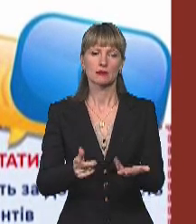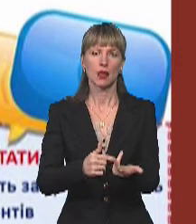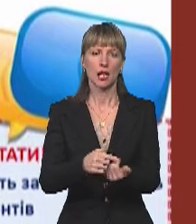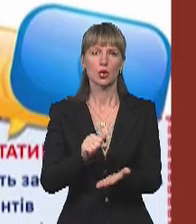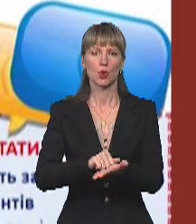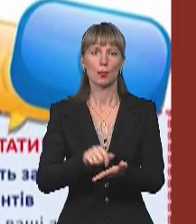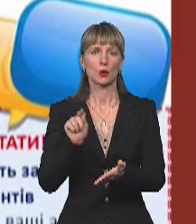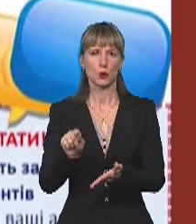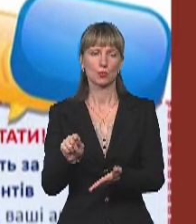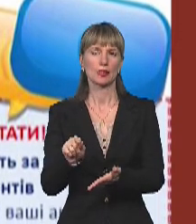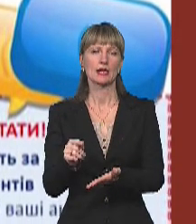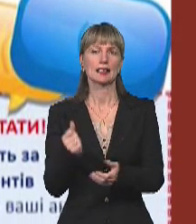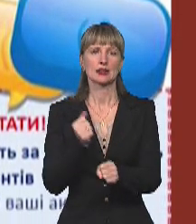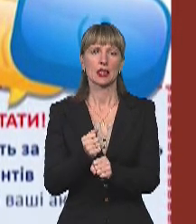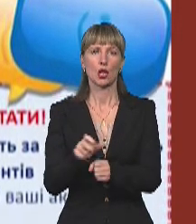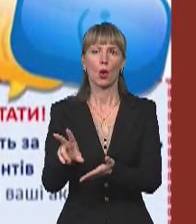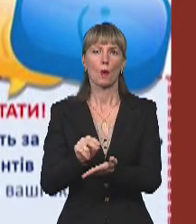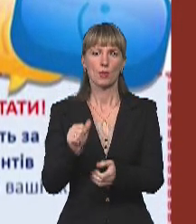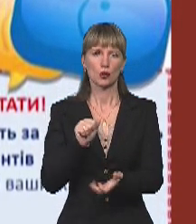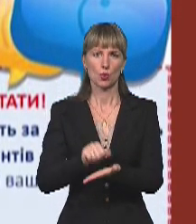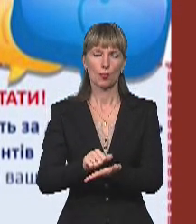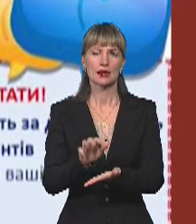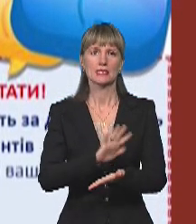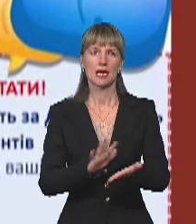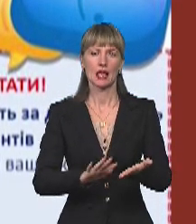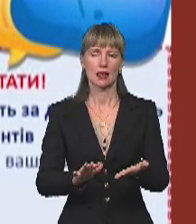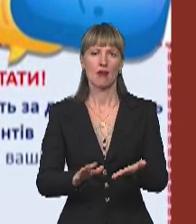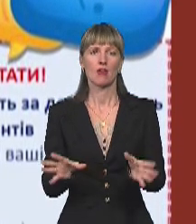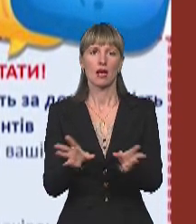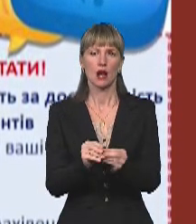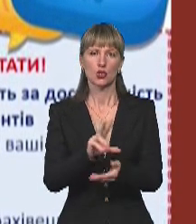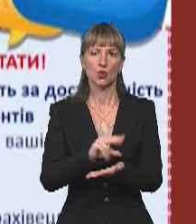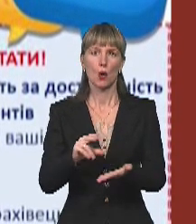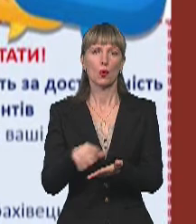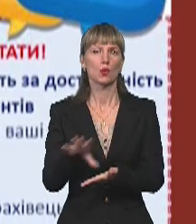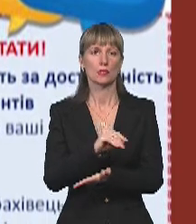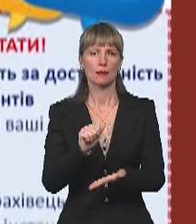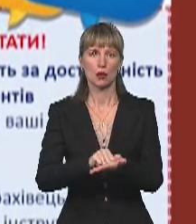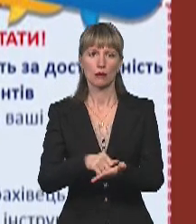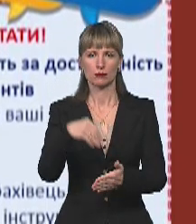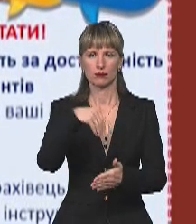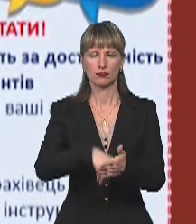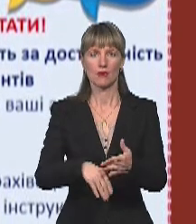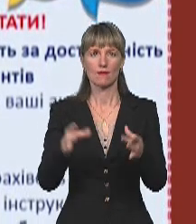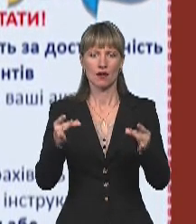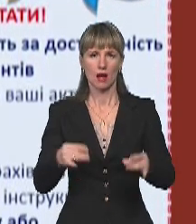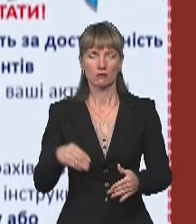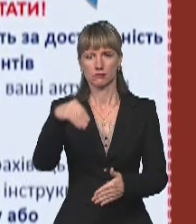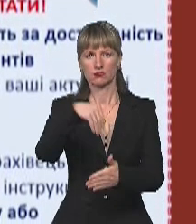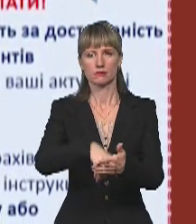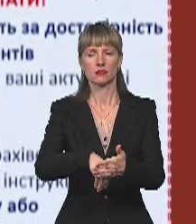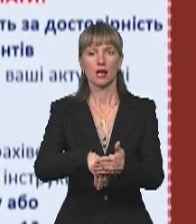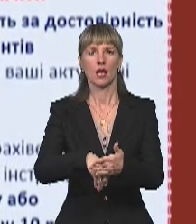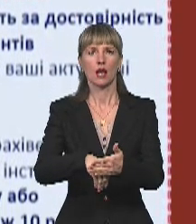документів тут. Зробіть копії документів. Заяви разом із копіями усіх документів складіть у файл і покладіть у скриньку